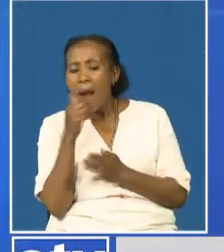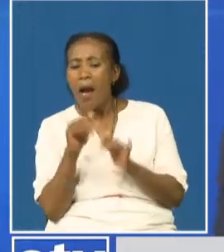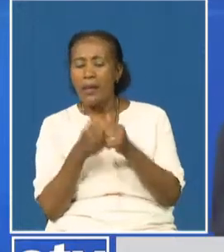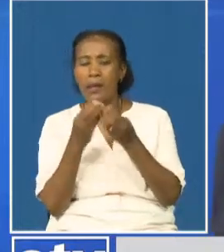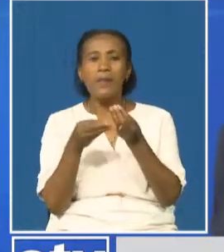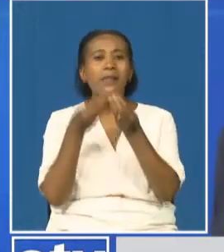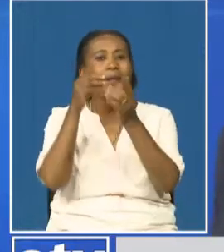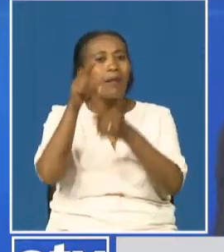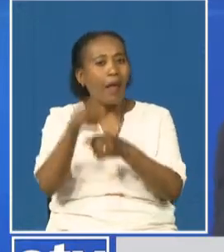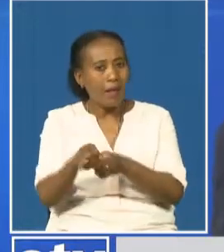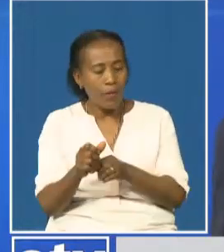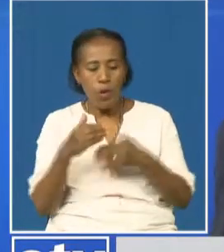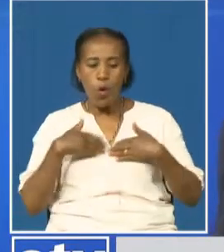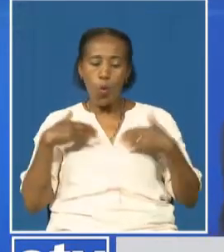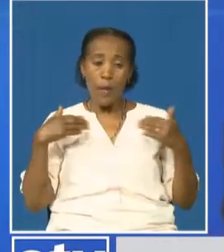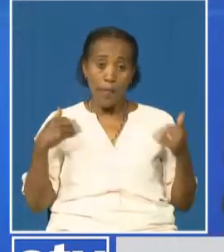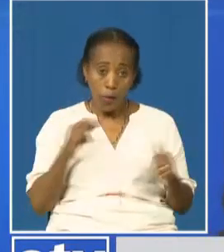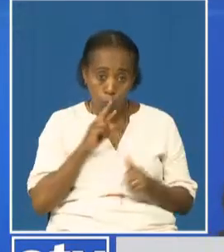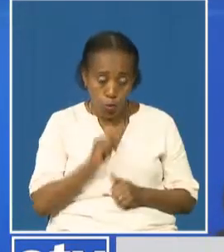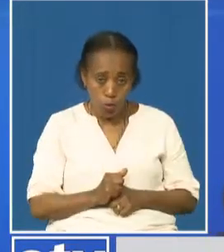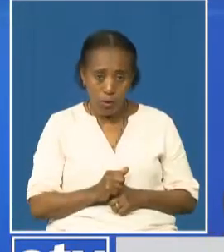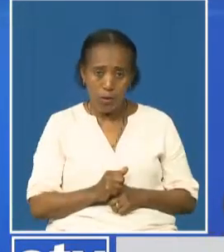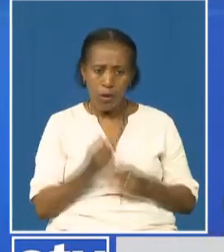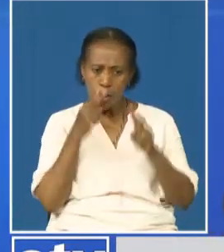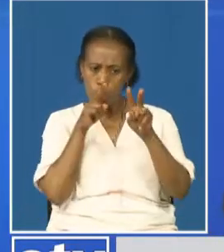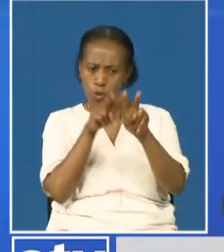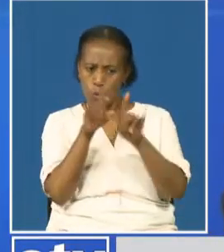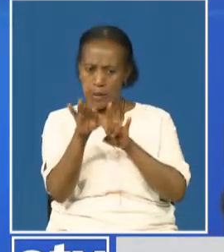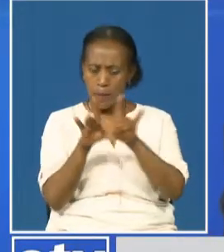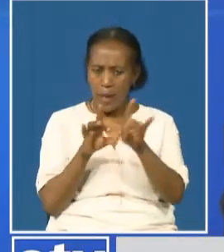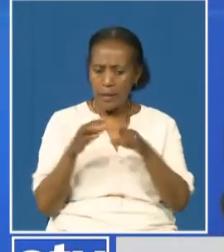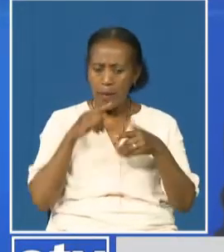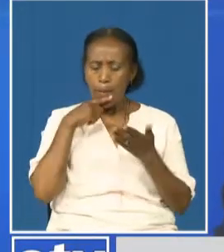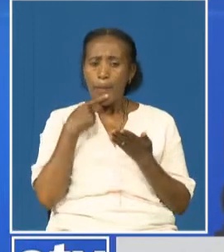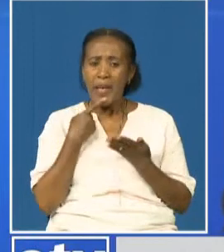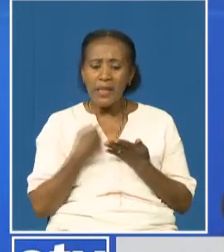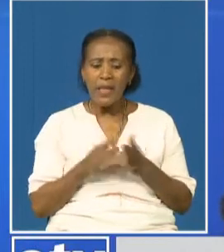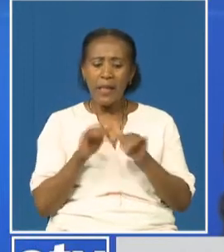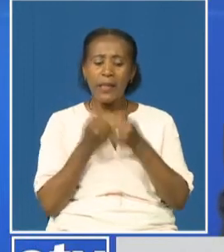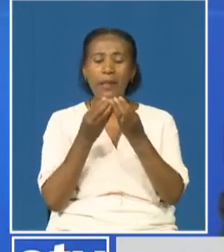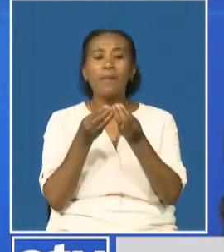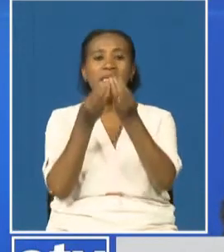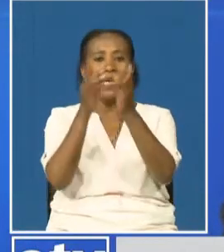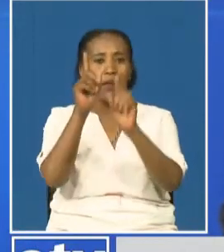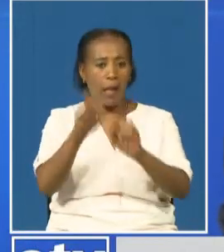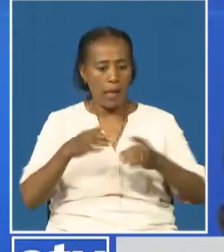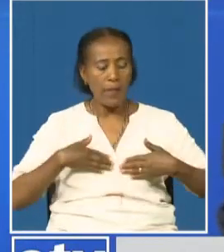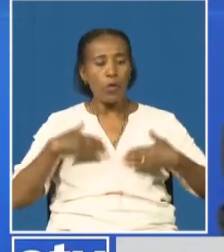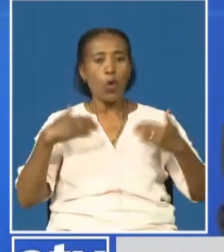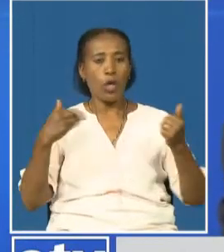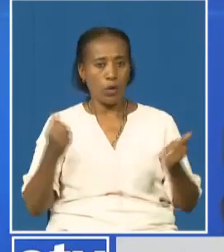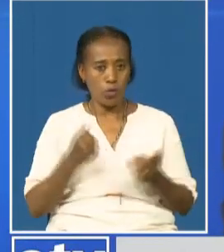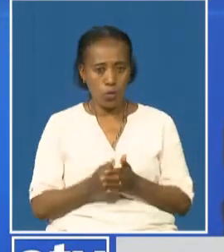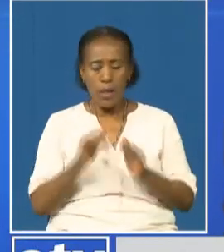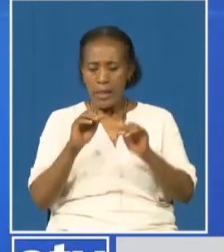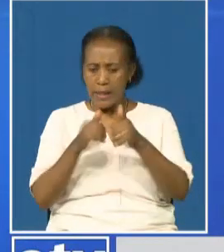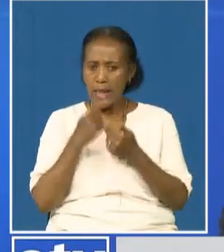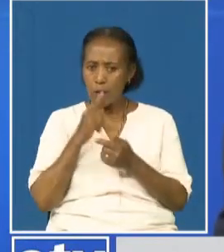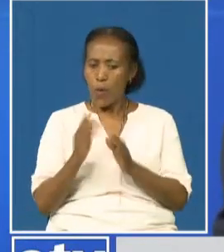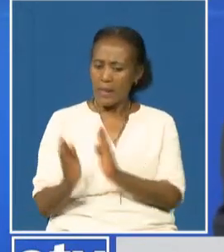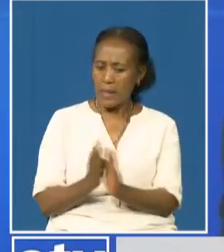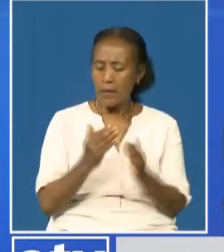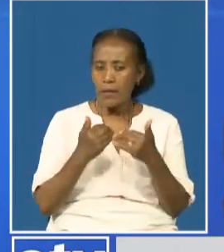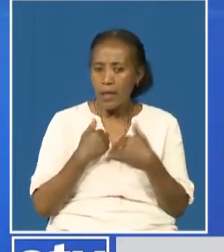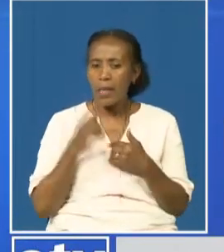እንዴት መሰጠት አለበት ወጣቶቹን ትኩረት የሚያደርግ መረጃ እንዴት መሰጠት አለበት ለወጣቶቹ እንዴት ነው